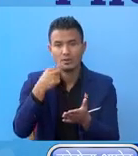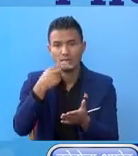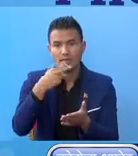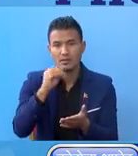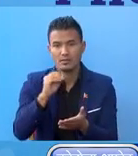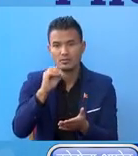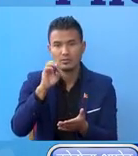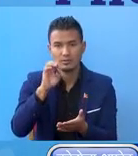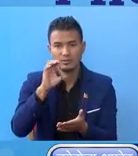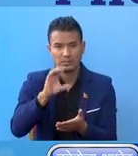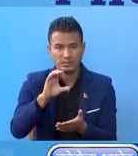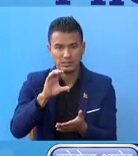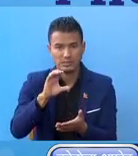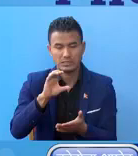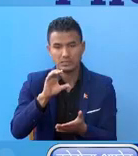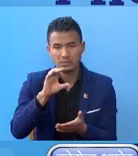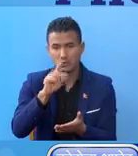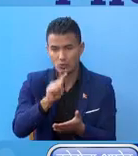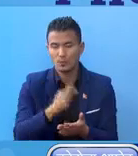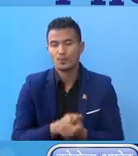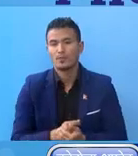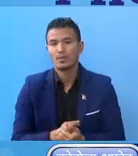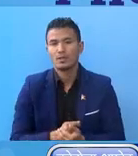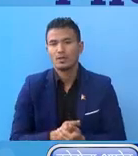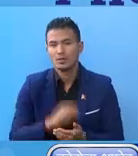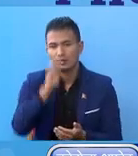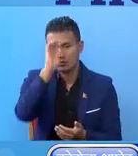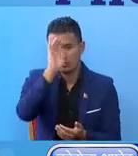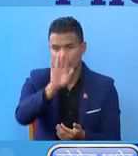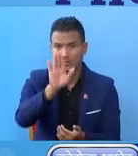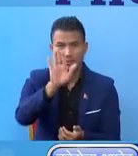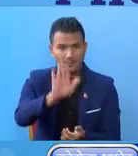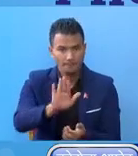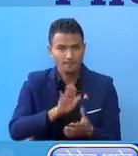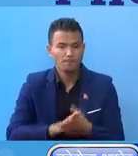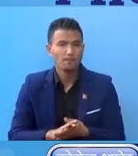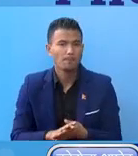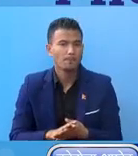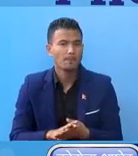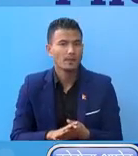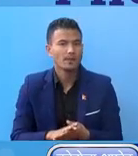इमर्जेन्सी अपरेसन सेन्टर HUSCको सूचना छ।